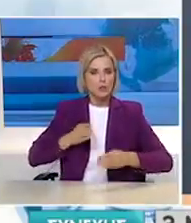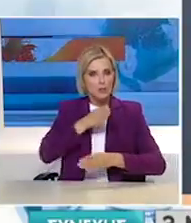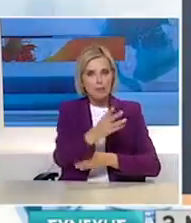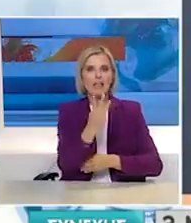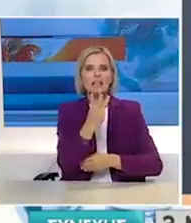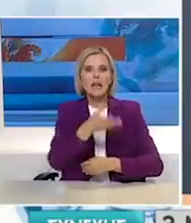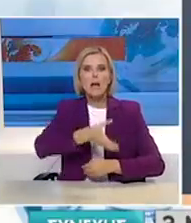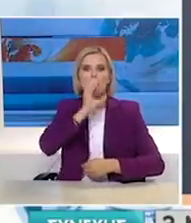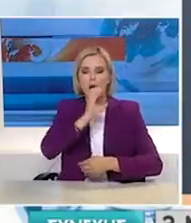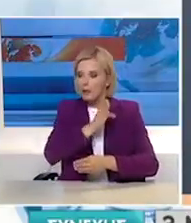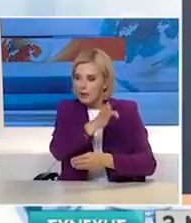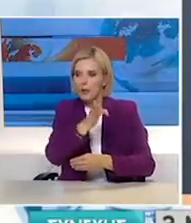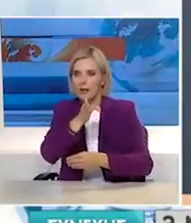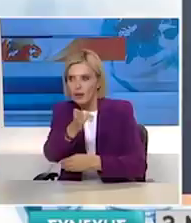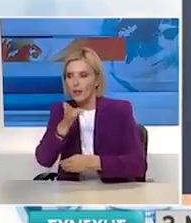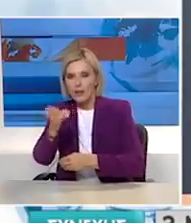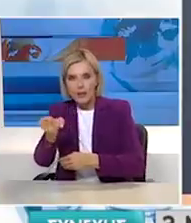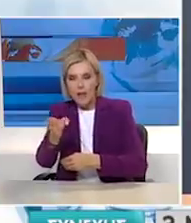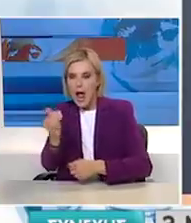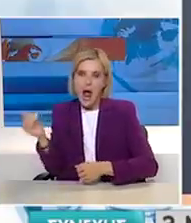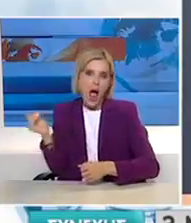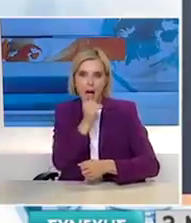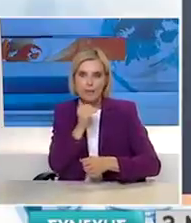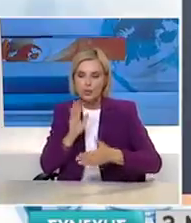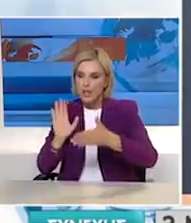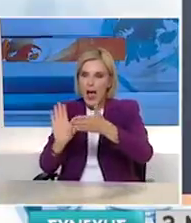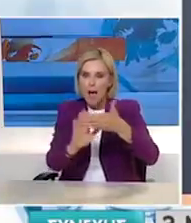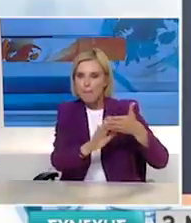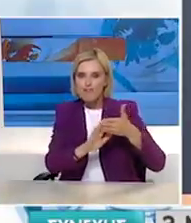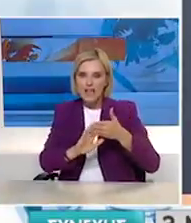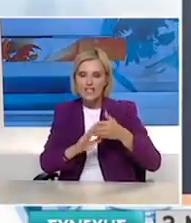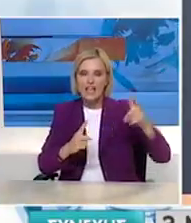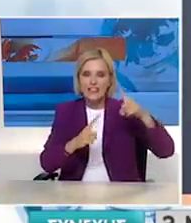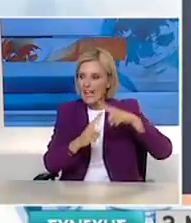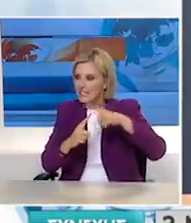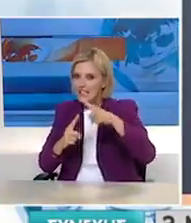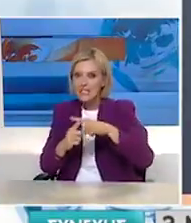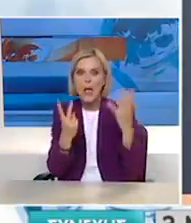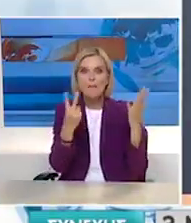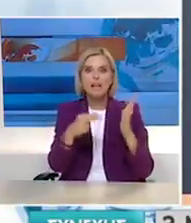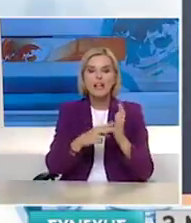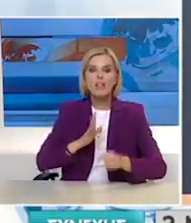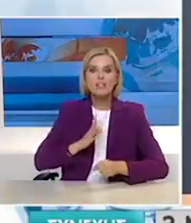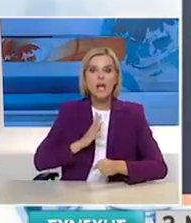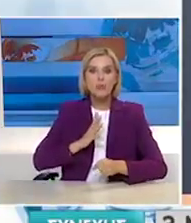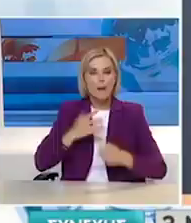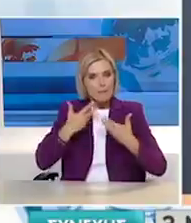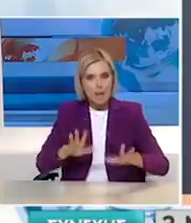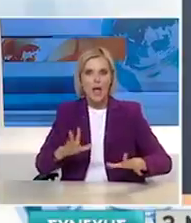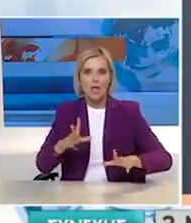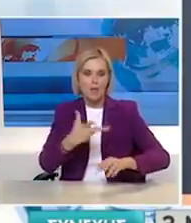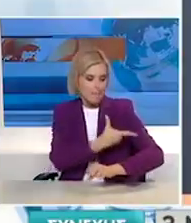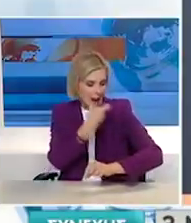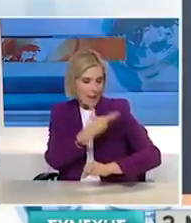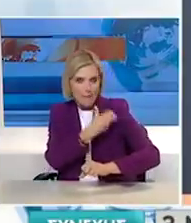τρία νυχτερινά κλαμπ, οδήγησε σε ιχνηλάτηση 7.200 ατόμων από πέντε παρόμοιους χώρους, όπου θα μπορούσε να έχει διασπαρεί ο